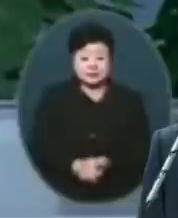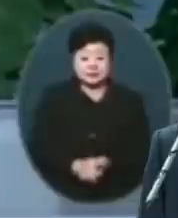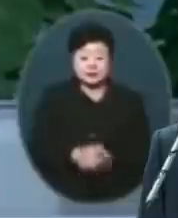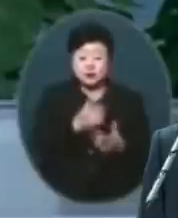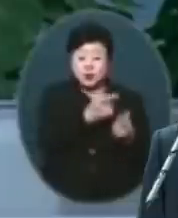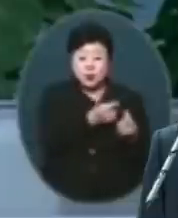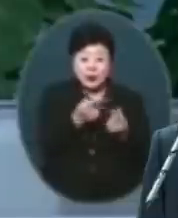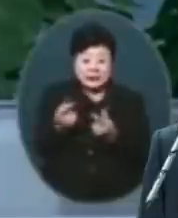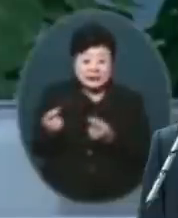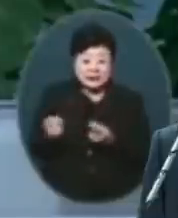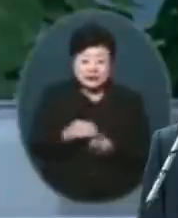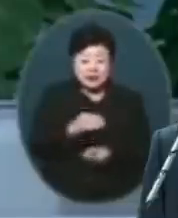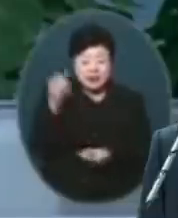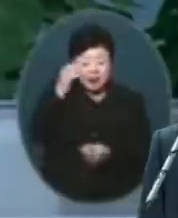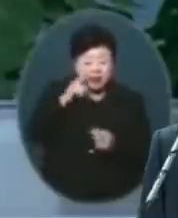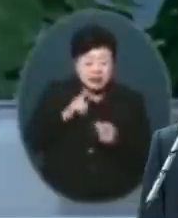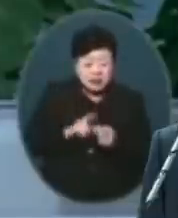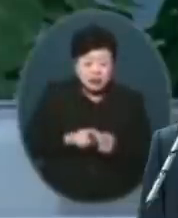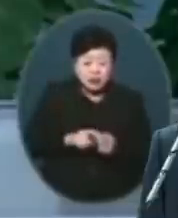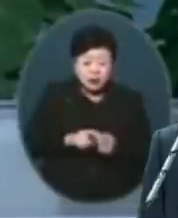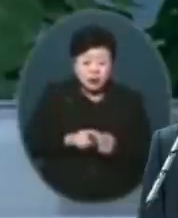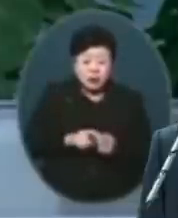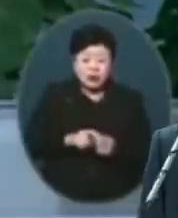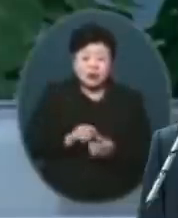그처럼 우리가 영적인 생활도